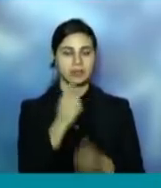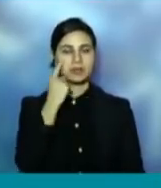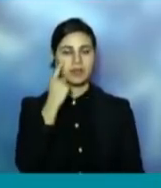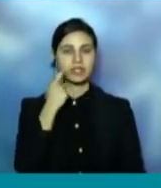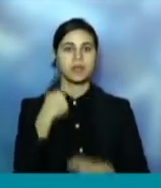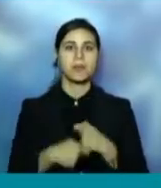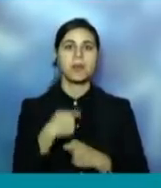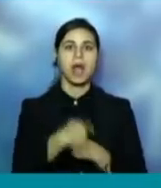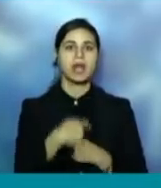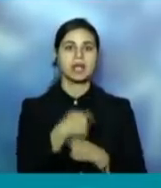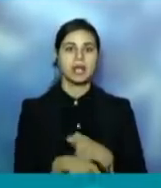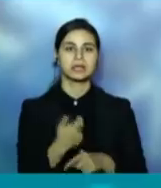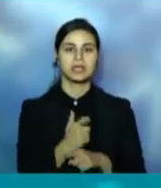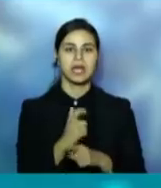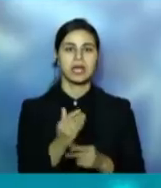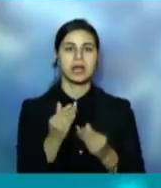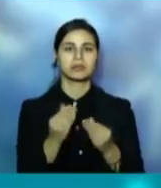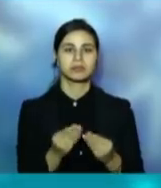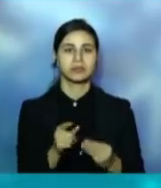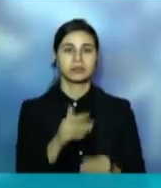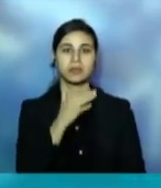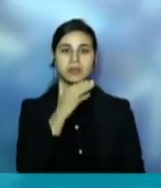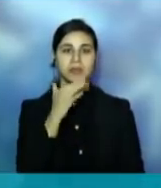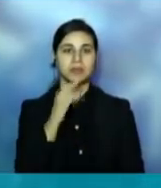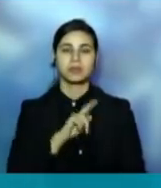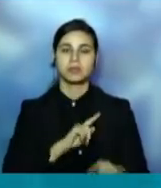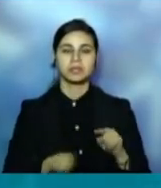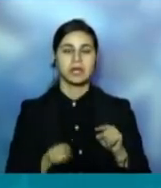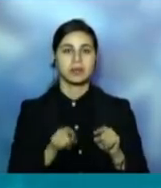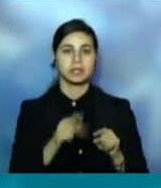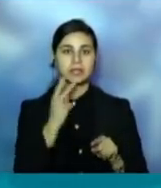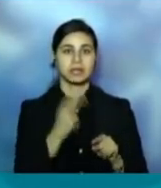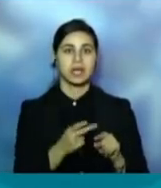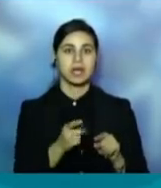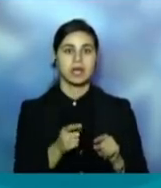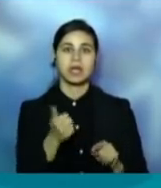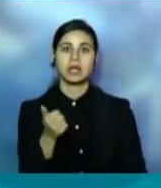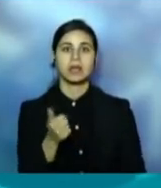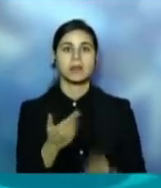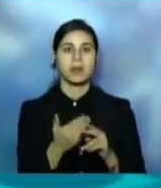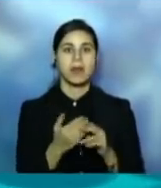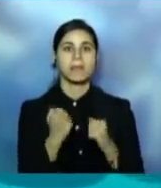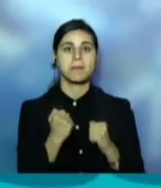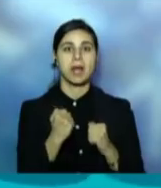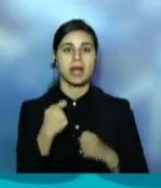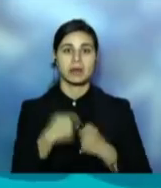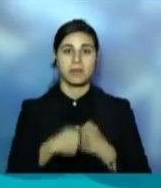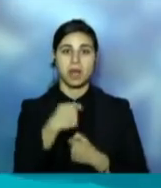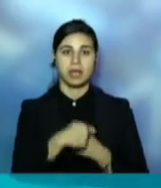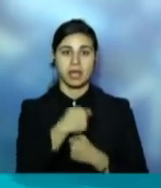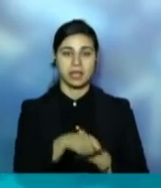თვალში ბანანი გადამწიფებული, რომელიც ბევრად უფრო სწრაფად ნახეთ ბანანი დაუმწიფებელი. თუ გადამწიფებული